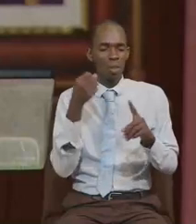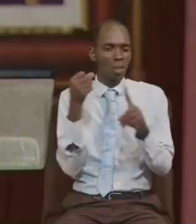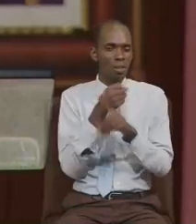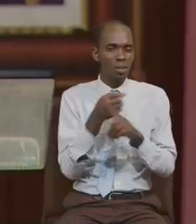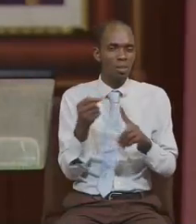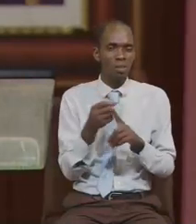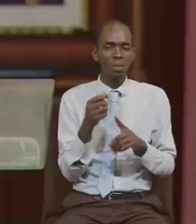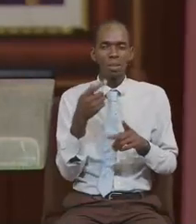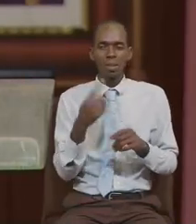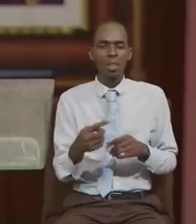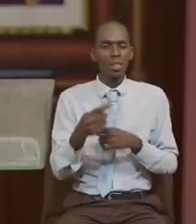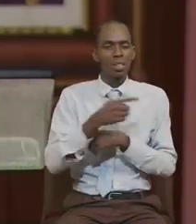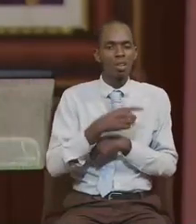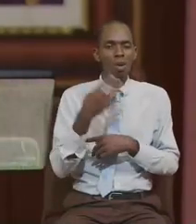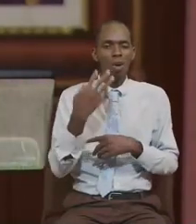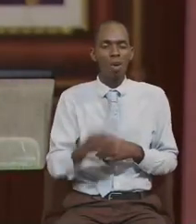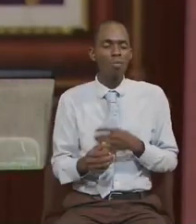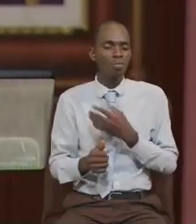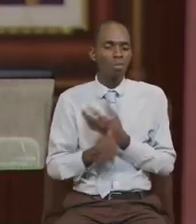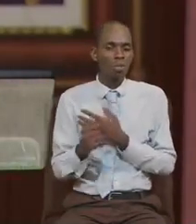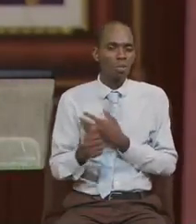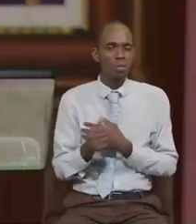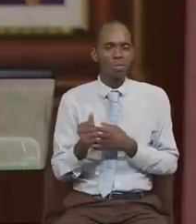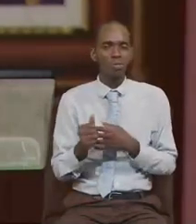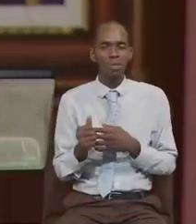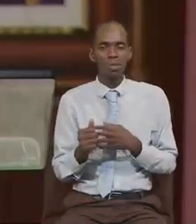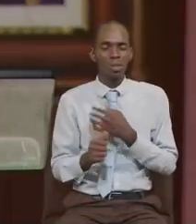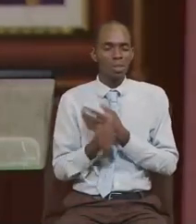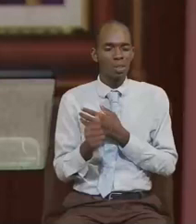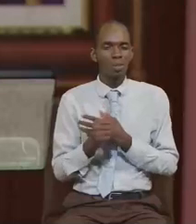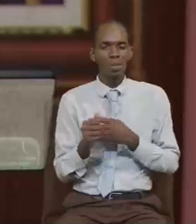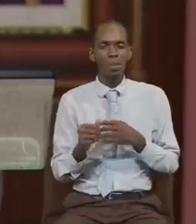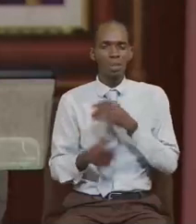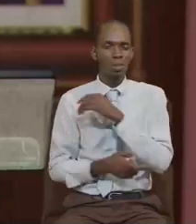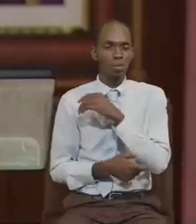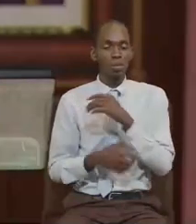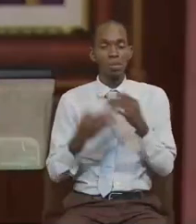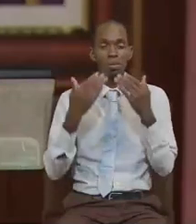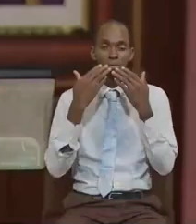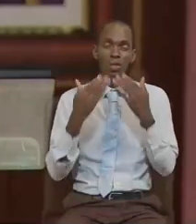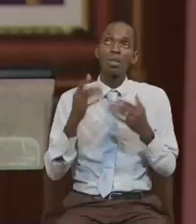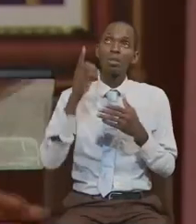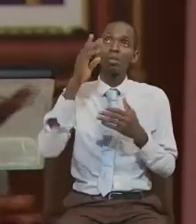les jours des tentations terribles, Dieu merci, vous allez tenir dans les mauvais